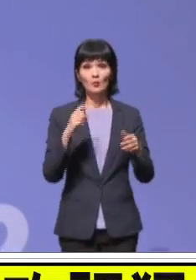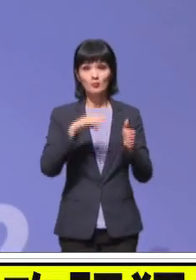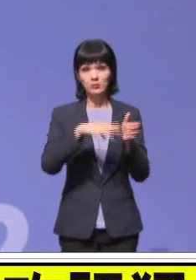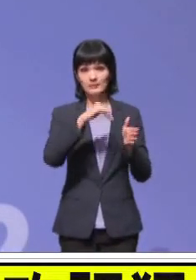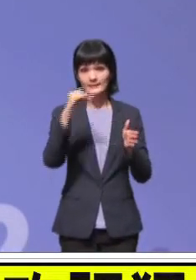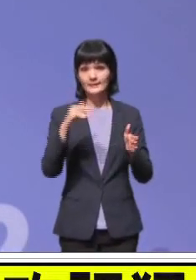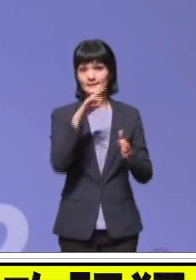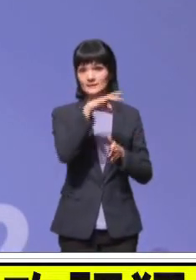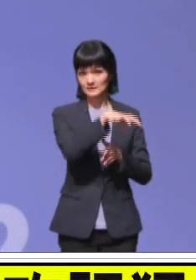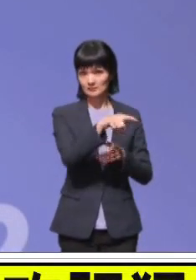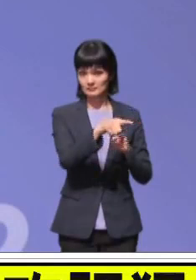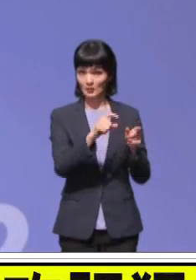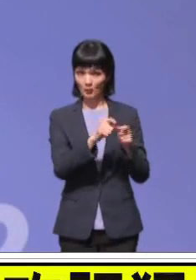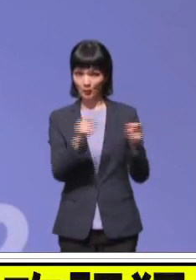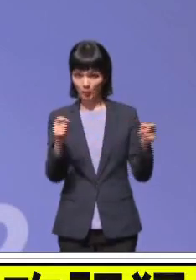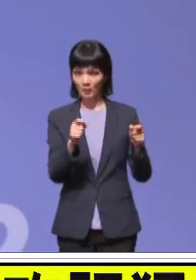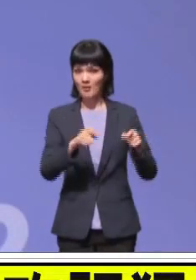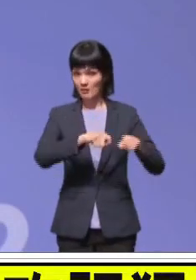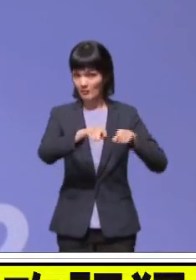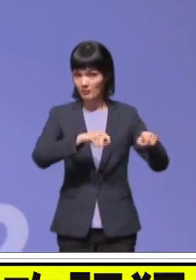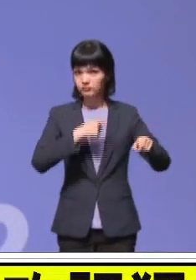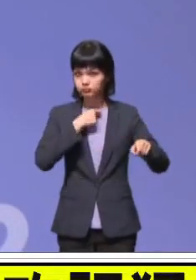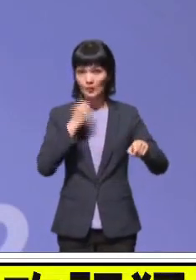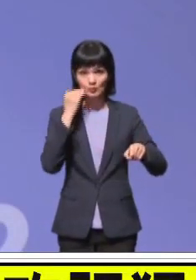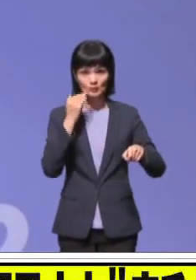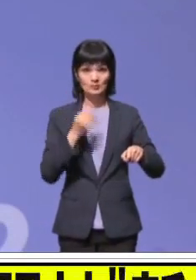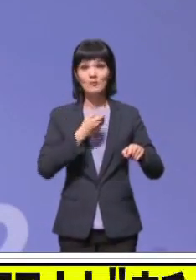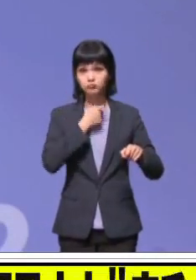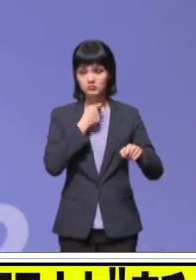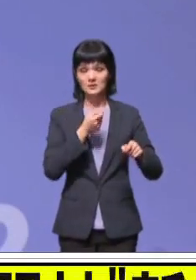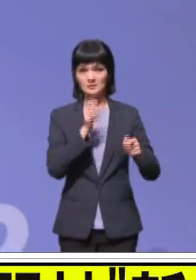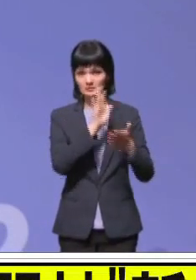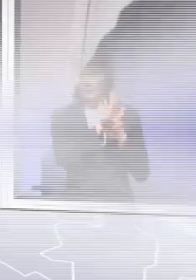坚定的一个继续参选啊，持续参选的一个立场。